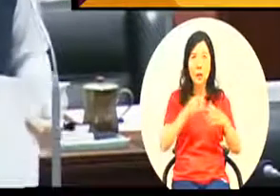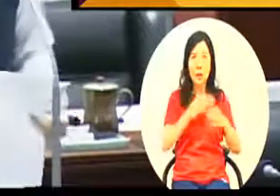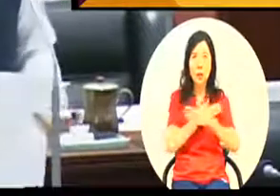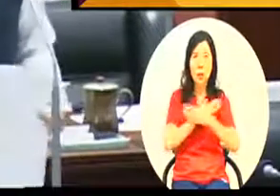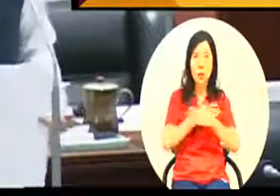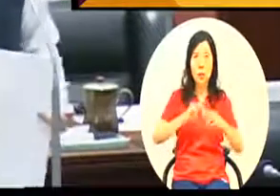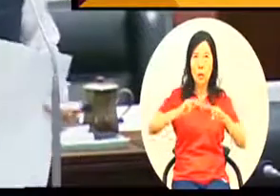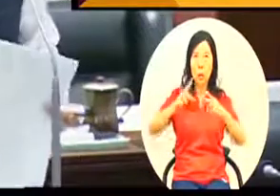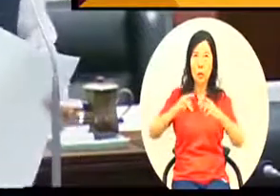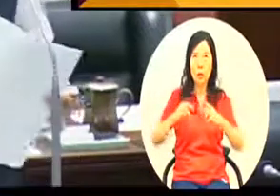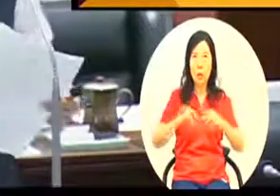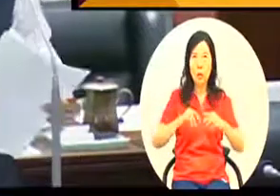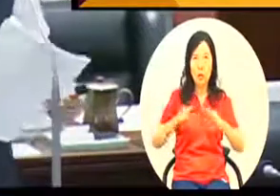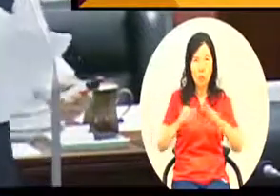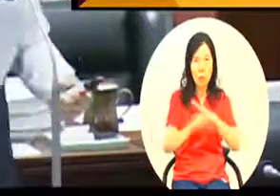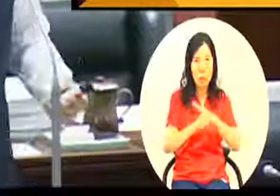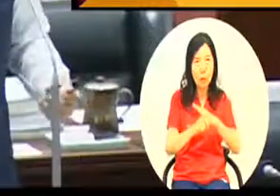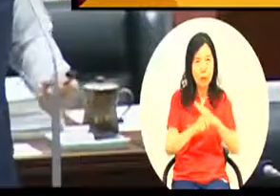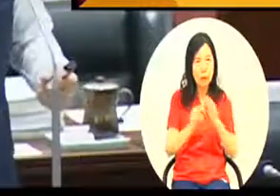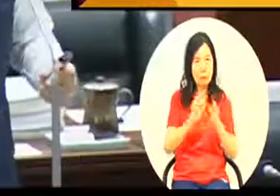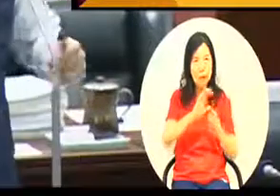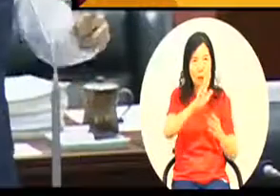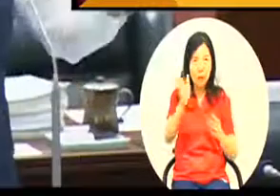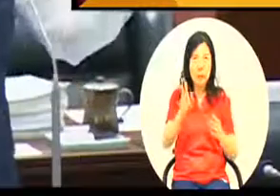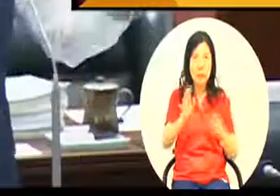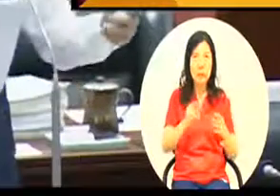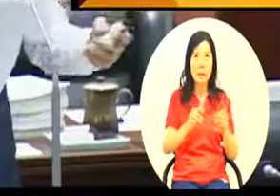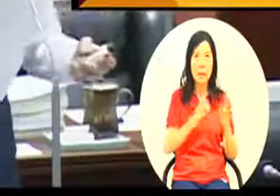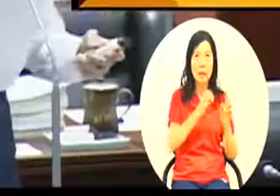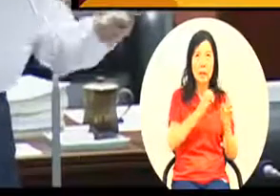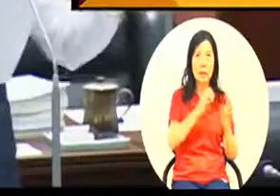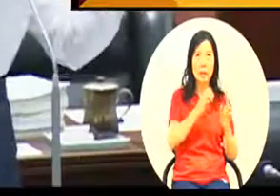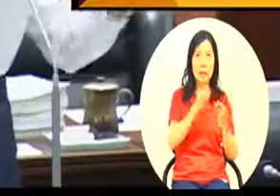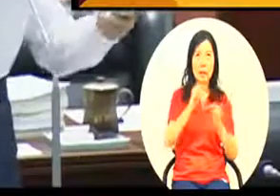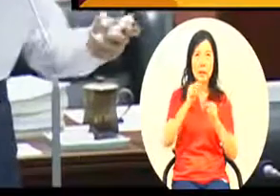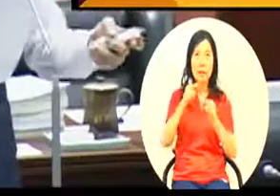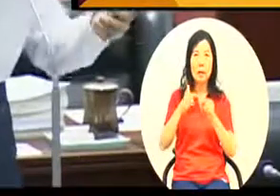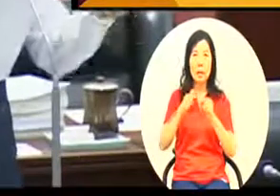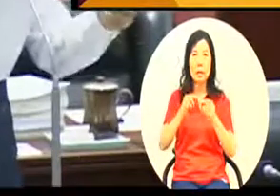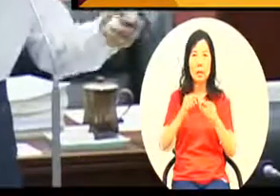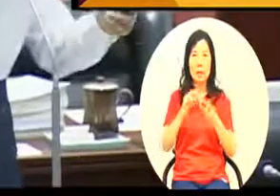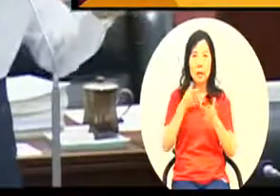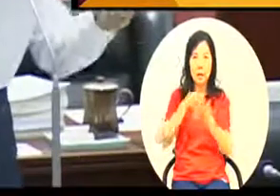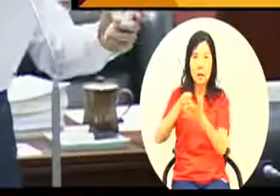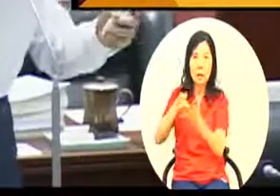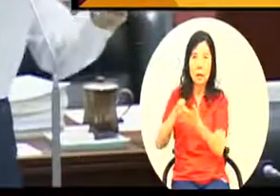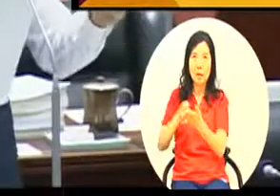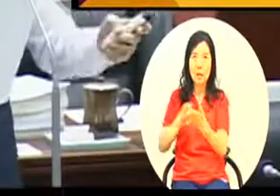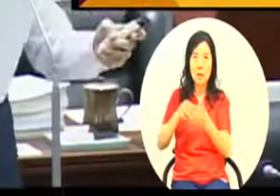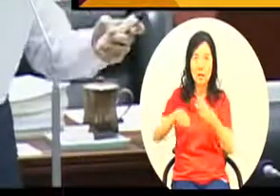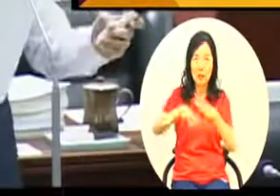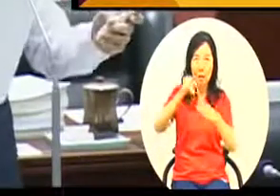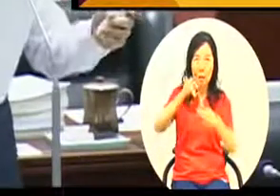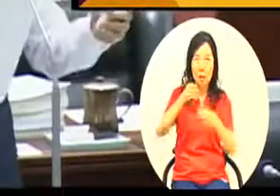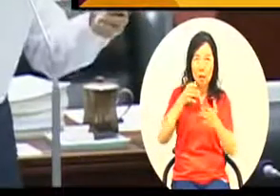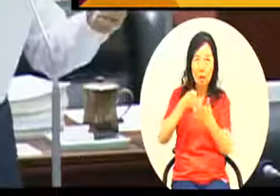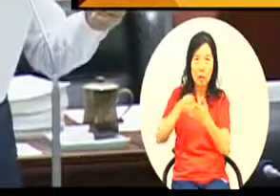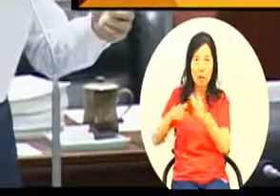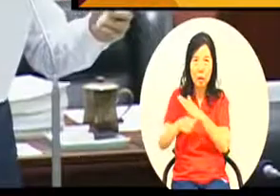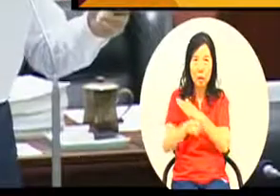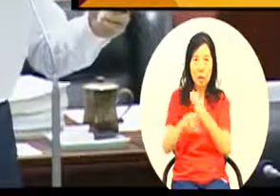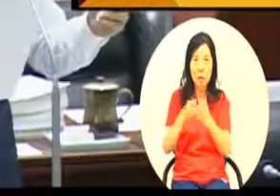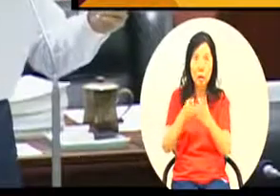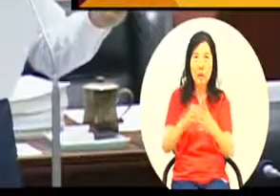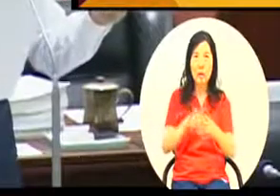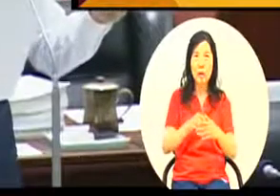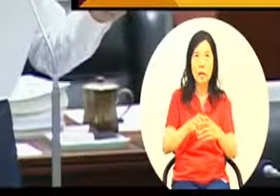个入学的方式了。过去呢105学年度我们看到报名程序是报名抽签报到，各